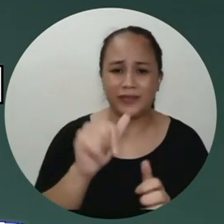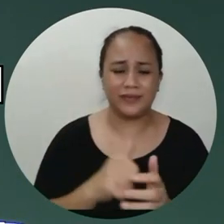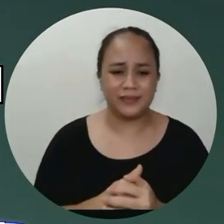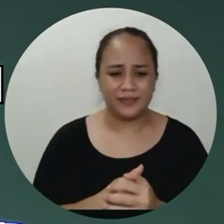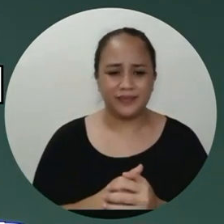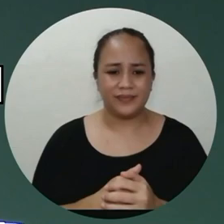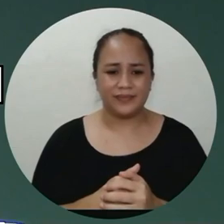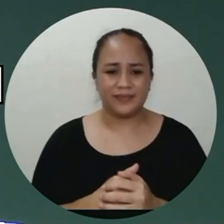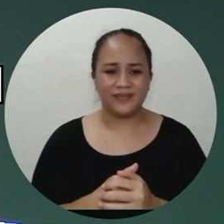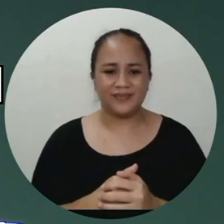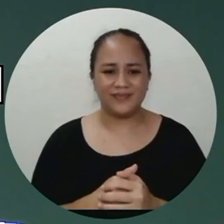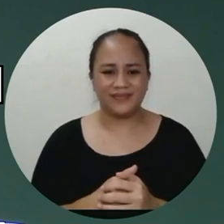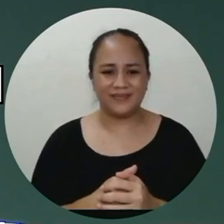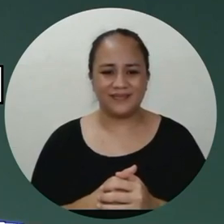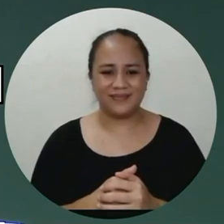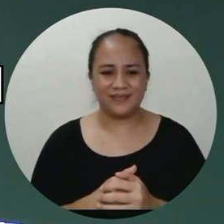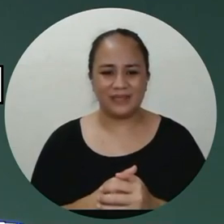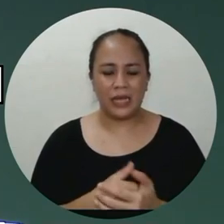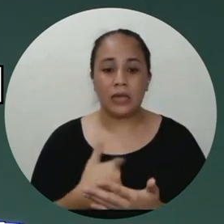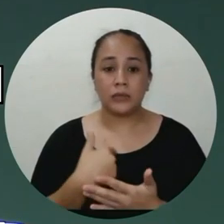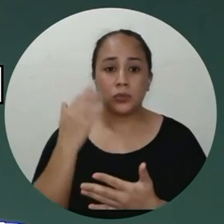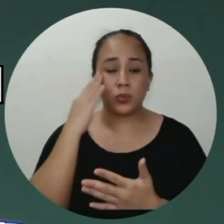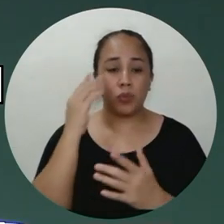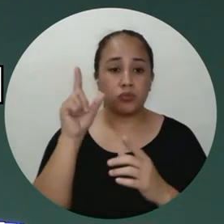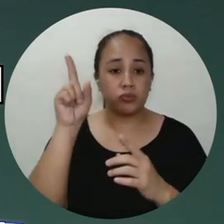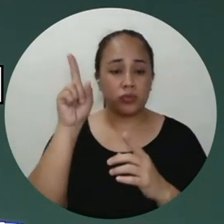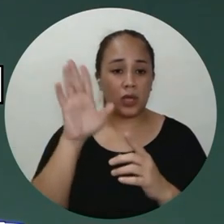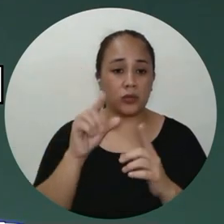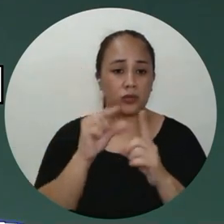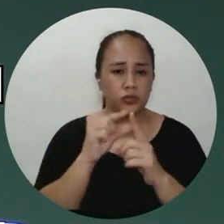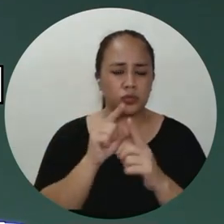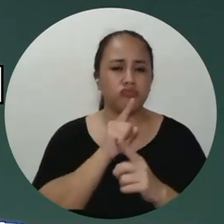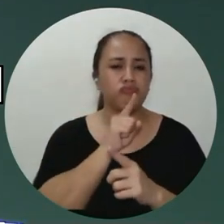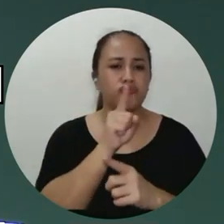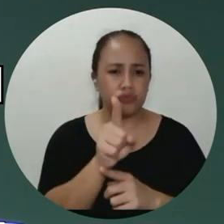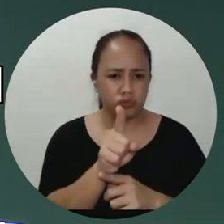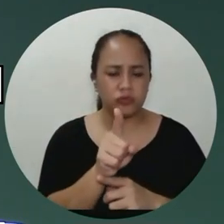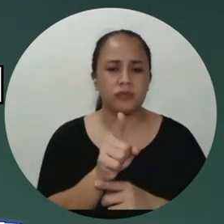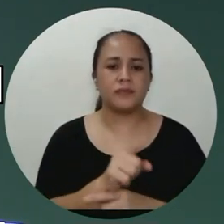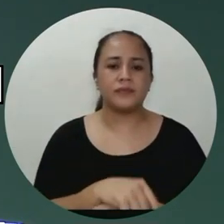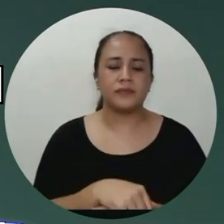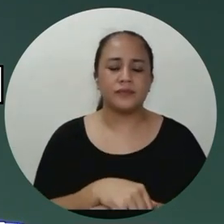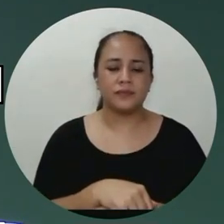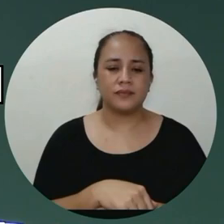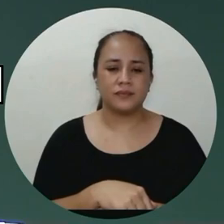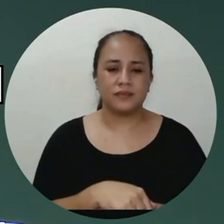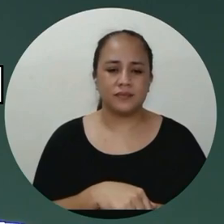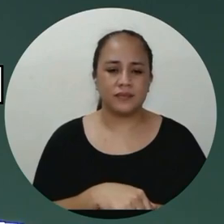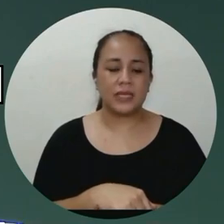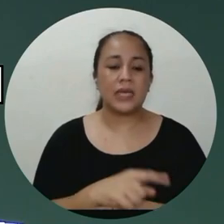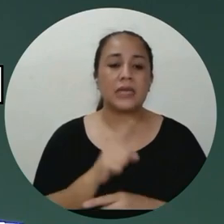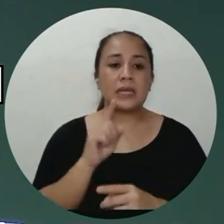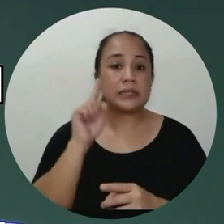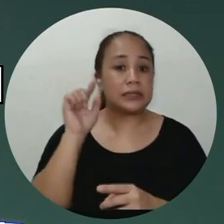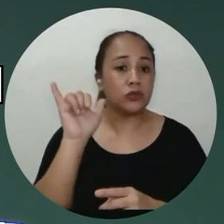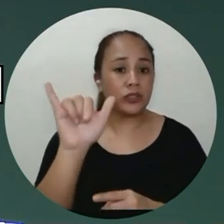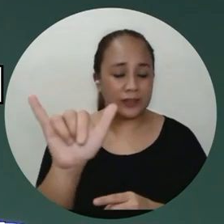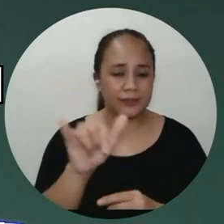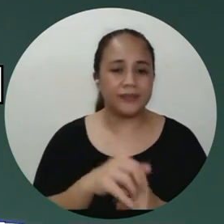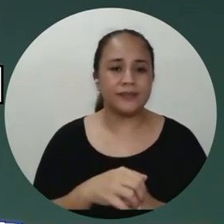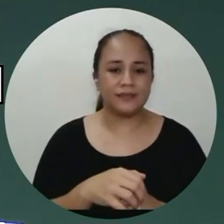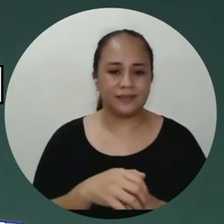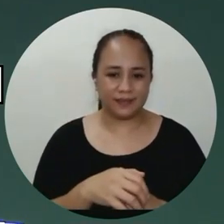참된 진리예요. So this word of God is the true truth. 영원해요, 영원. It is eternal.